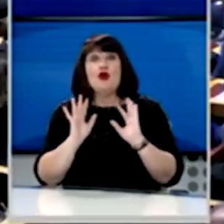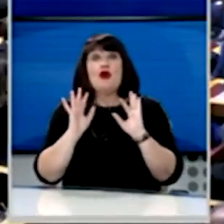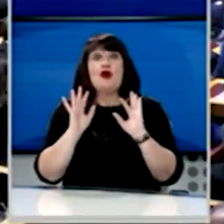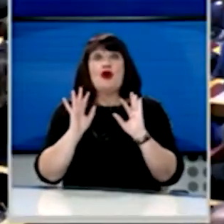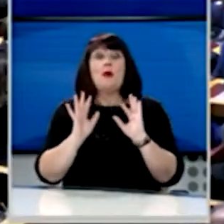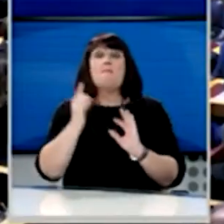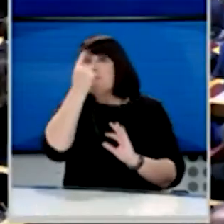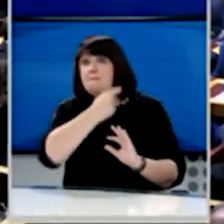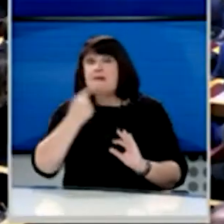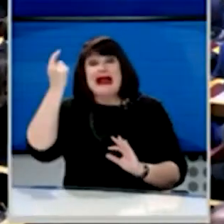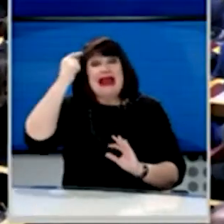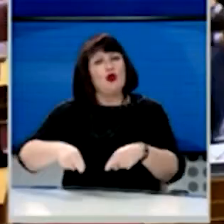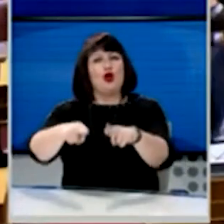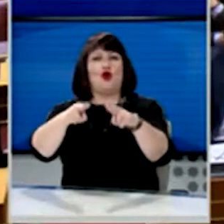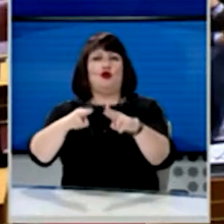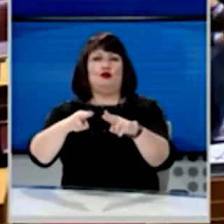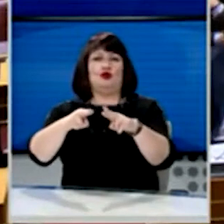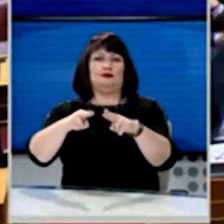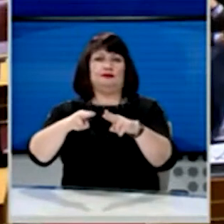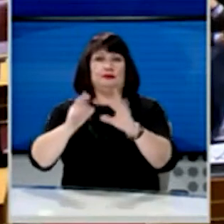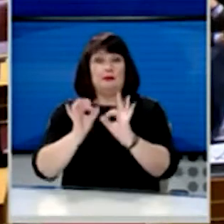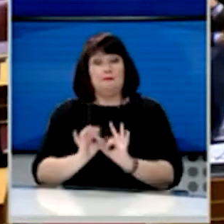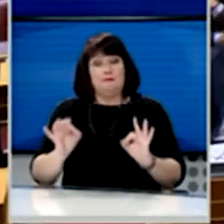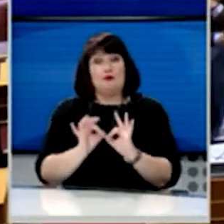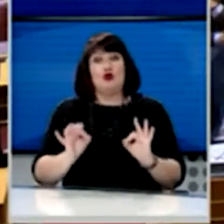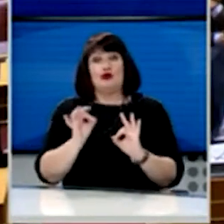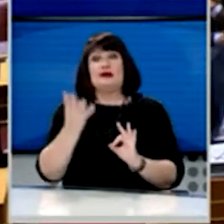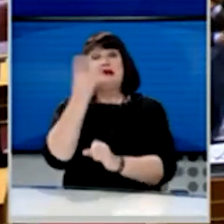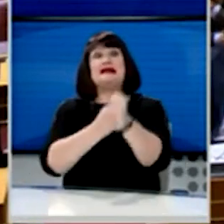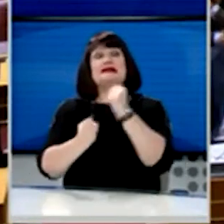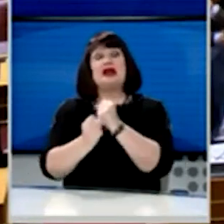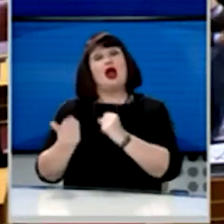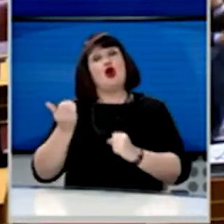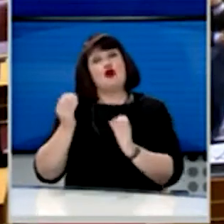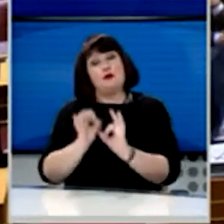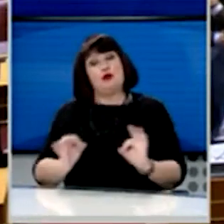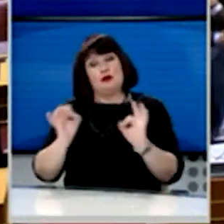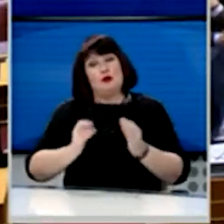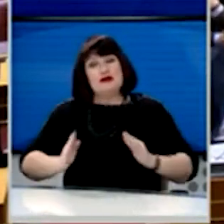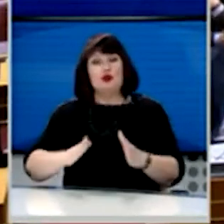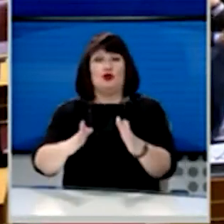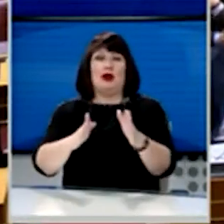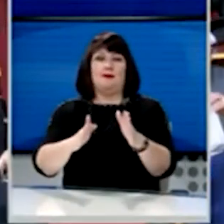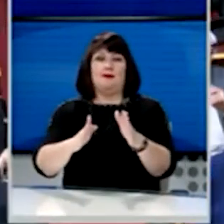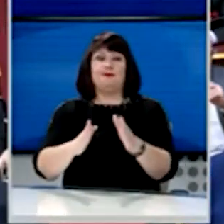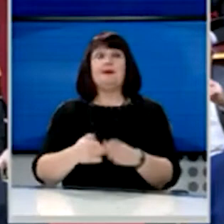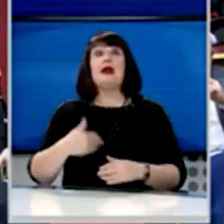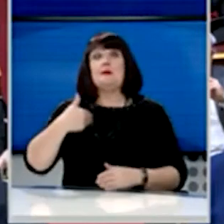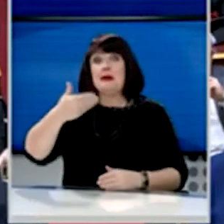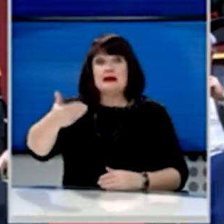πλειοψηφία 200 βουλευτών και με δεδομένη την αρνητική στάση όλης της αντιπολίτευσης, αναμένεται η καταψήφισή της στην βραδινή ψηφοφορία.